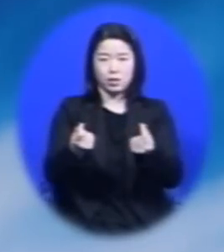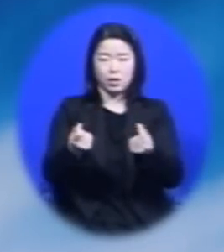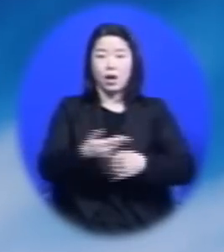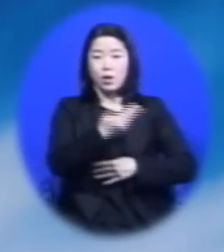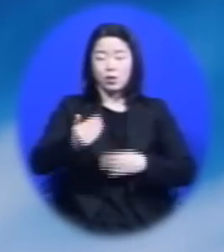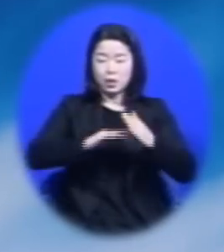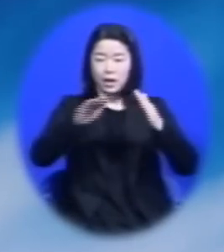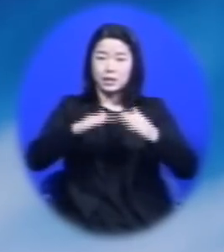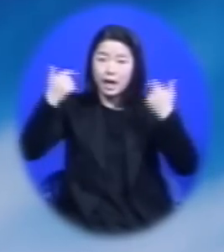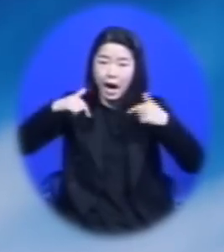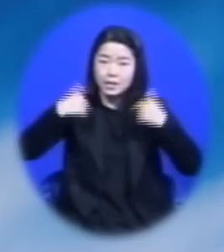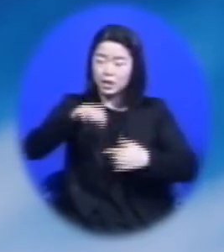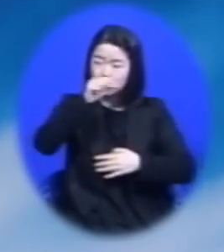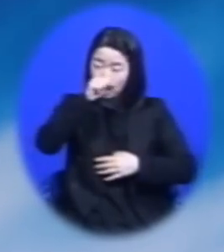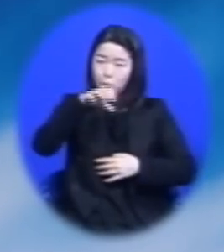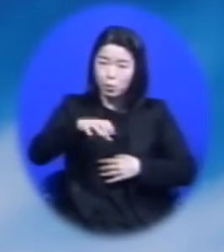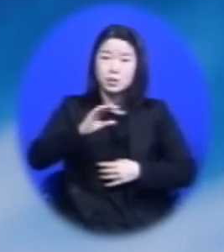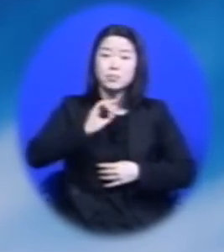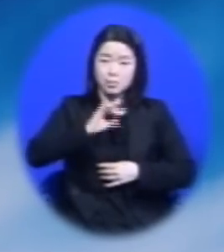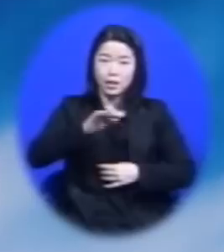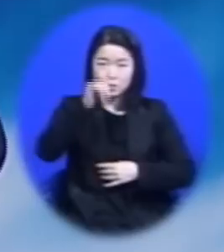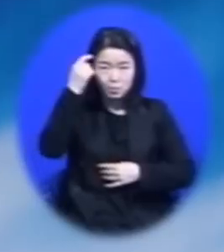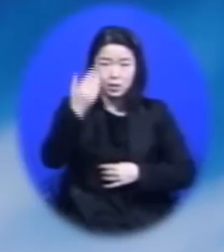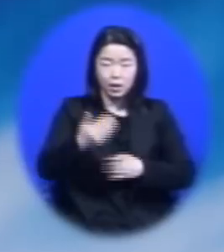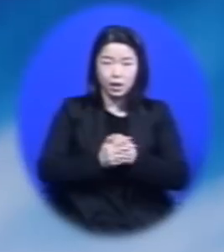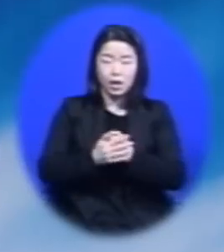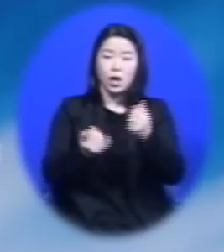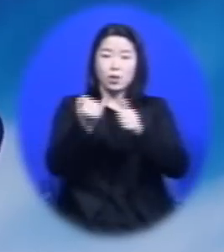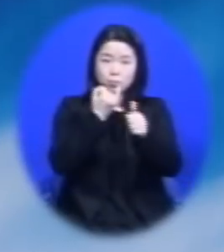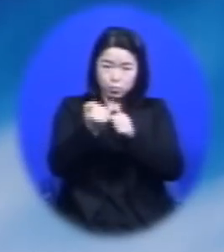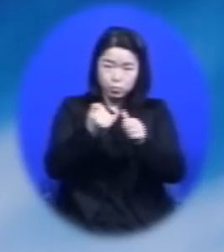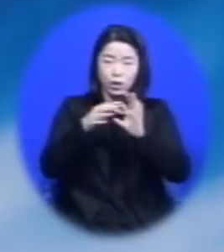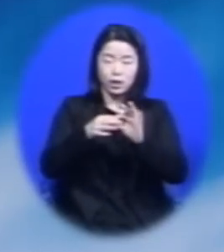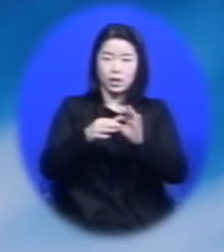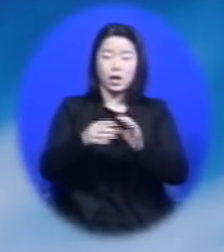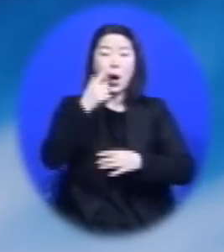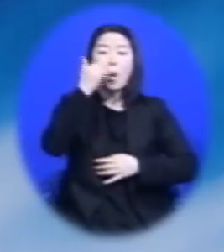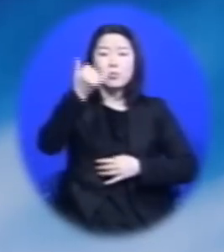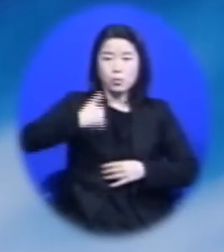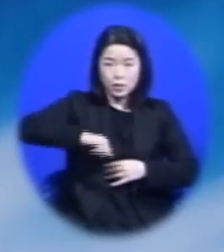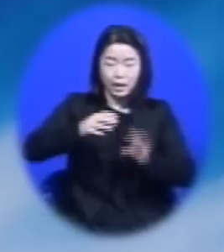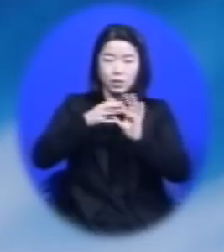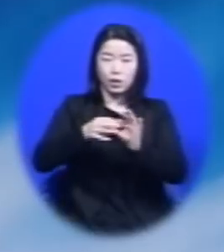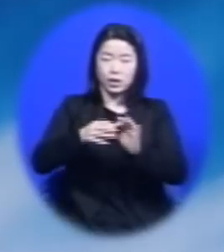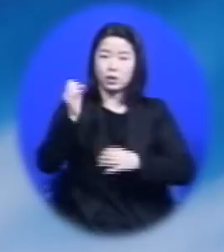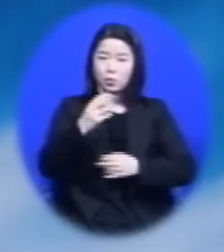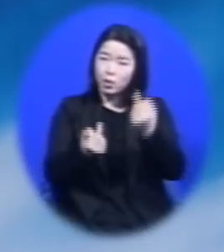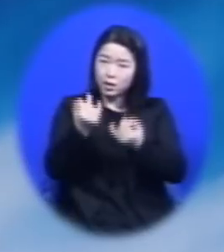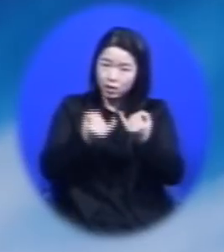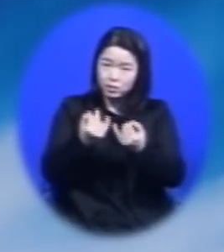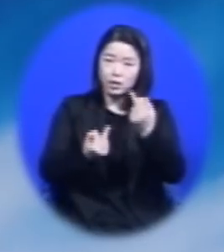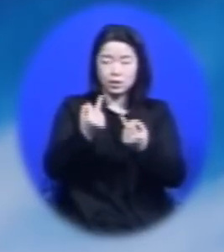가정이 항상 좋은 것이기만 합니까 부부 관계나 부모 자녀 관계나 또는